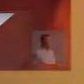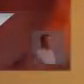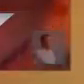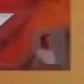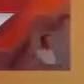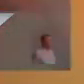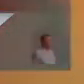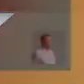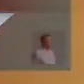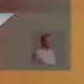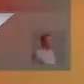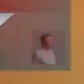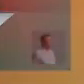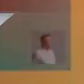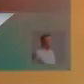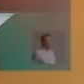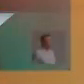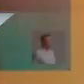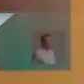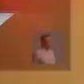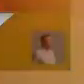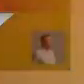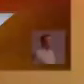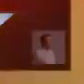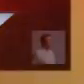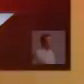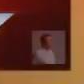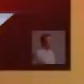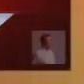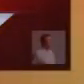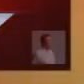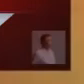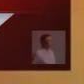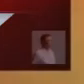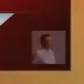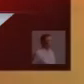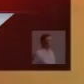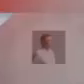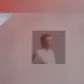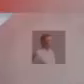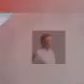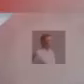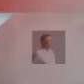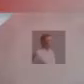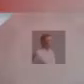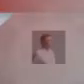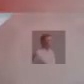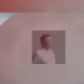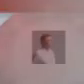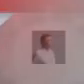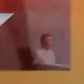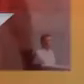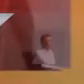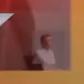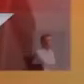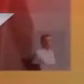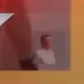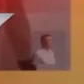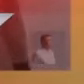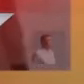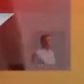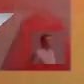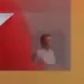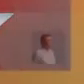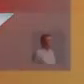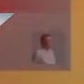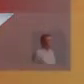国内大规模施打疫苗，接种第二剂的需求也陆续浮现。台北市副市长蔡炳坤说明，如果民众